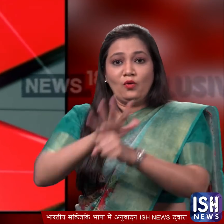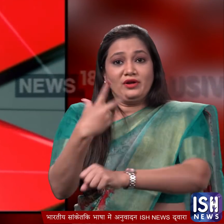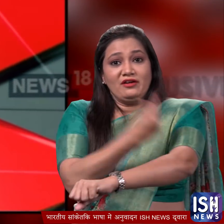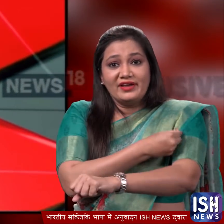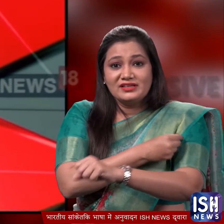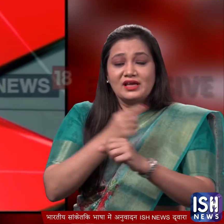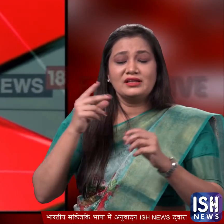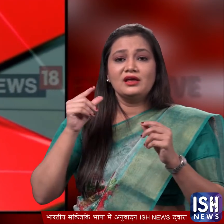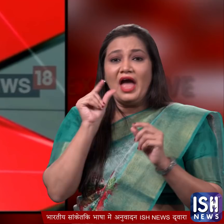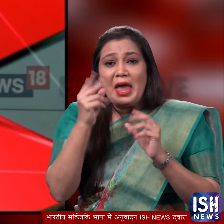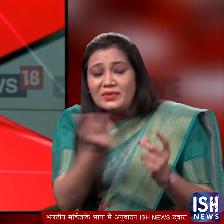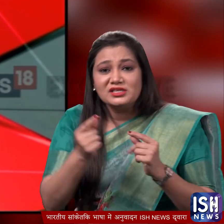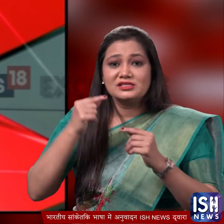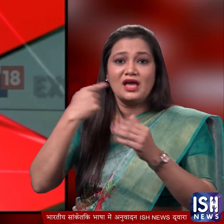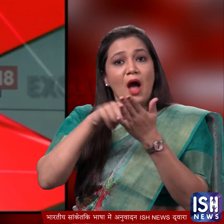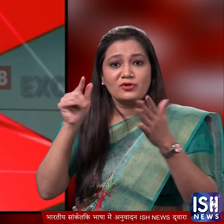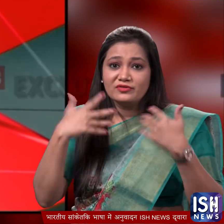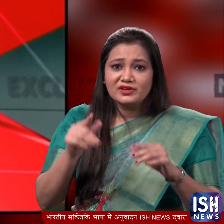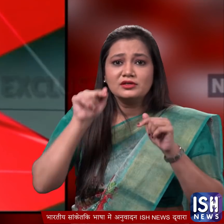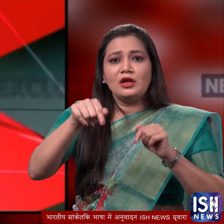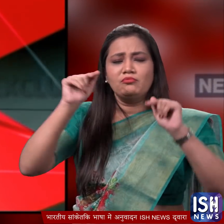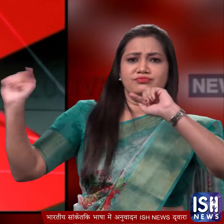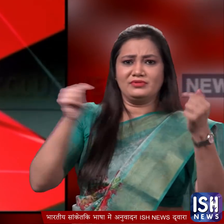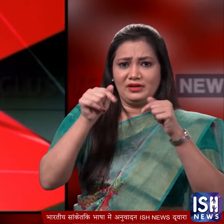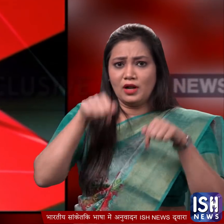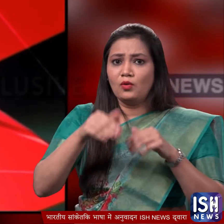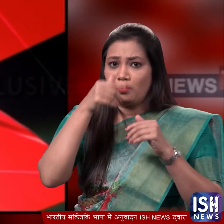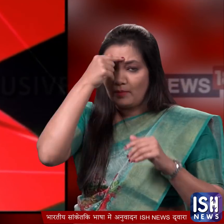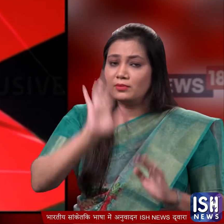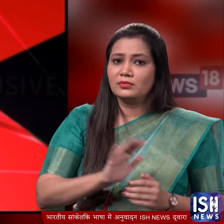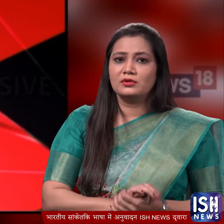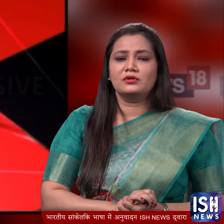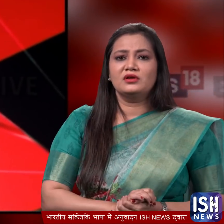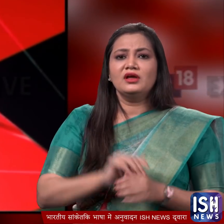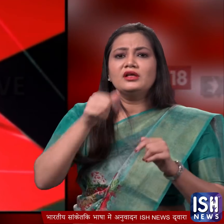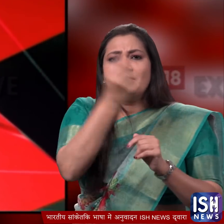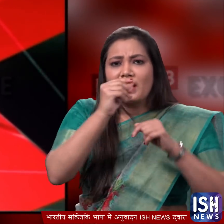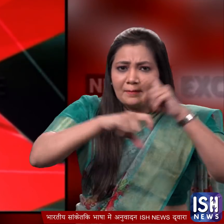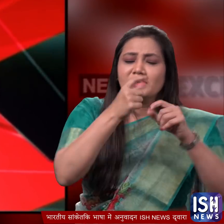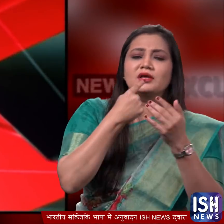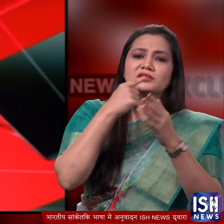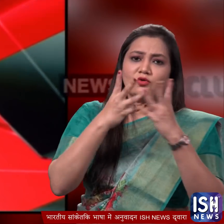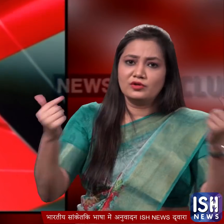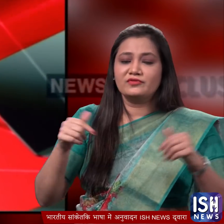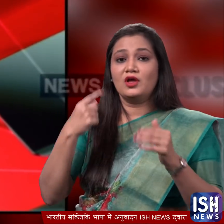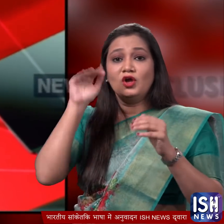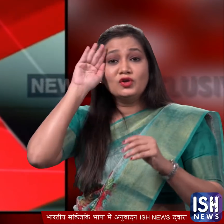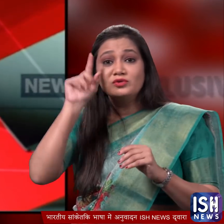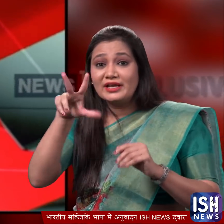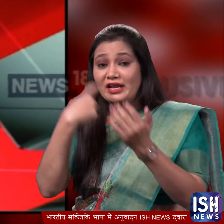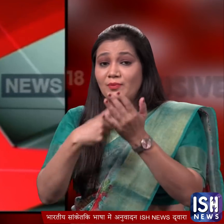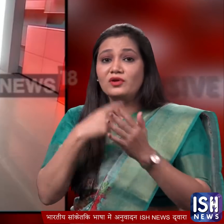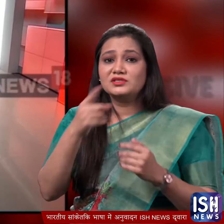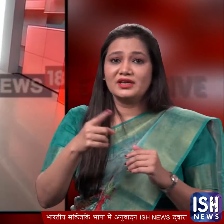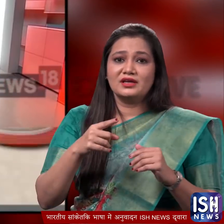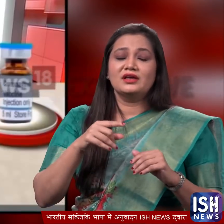को इमरजेंसी अप्रूवल से शुरू हुए विवाद के बाद कई संस्थाओं ने विवाद पर सफाई दी। न्यूज़ 18 के रवि सिंह की रिपोर्ट